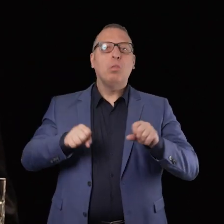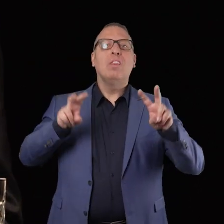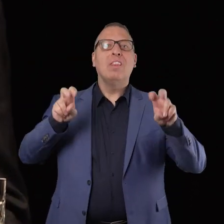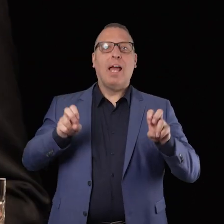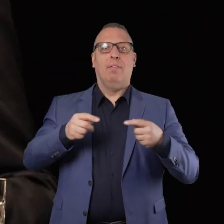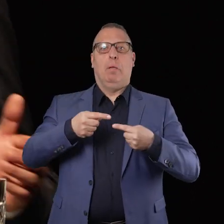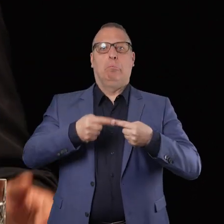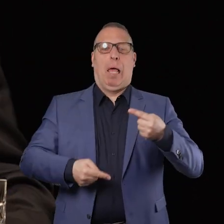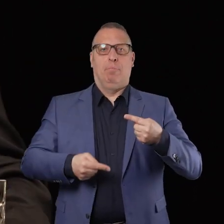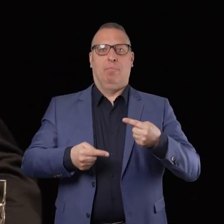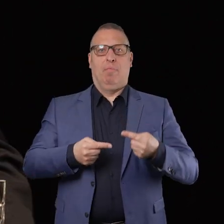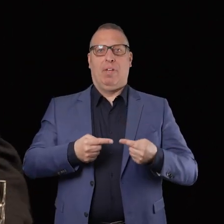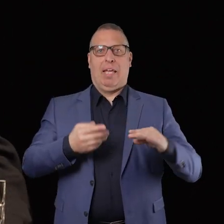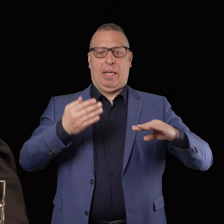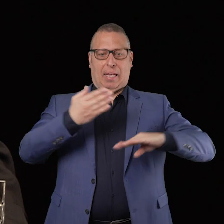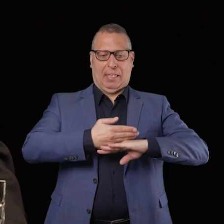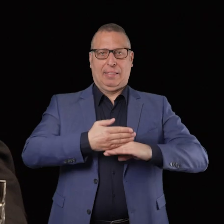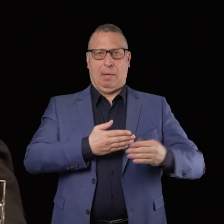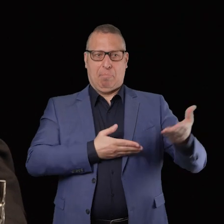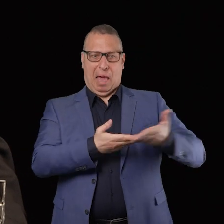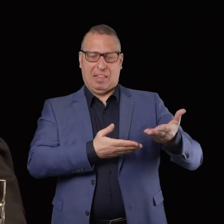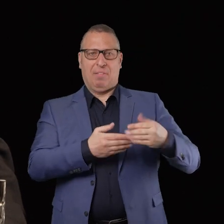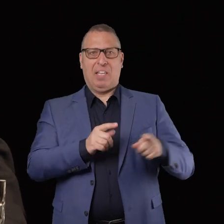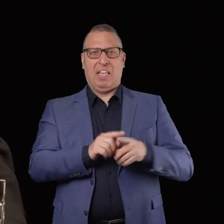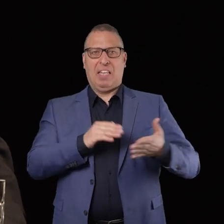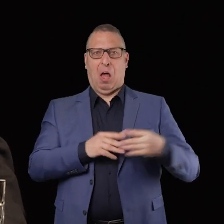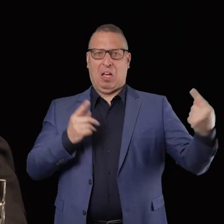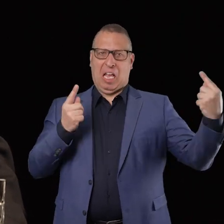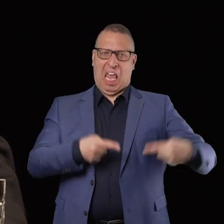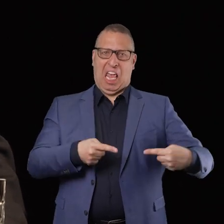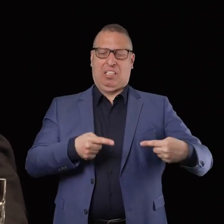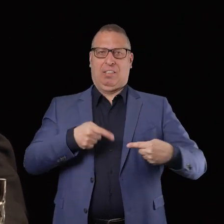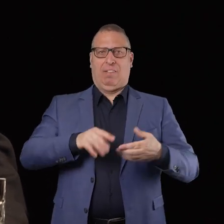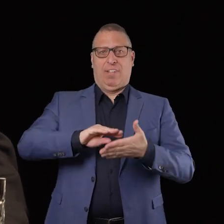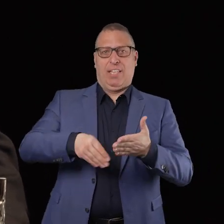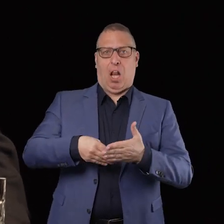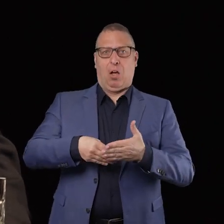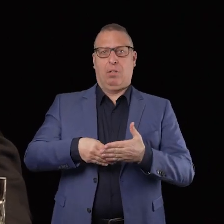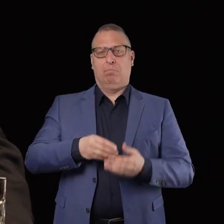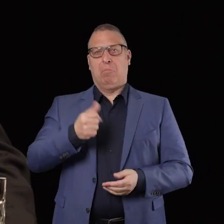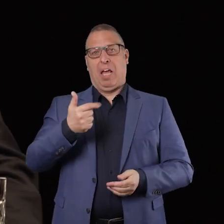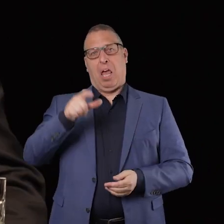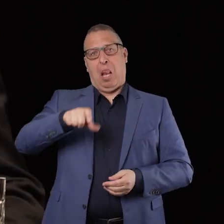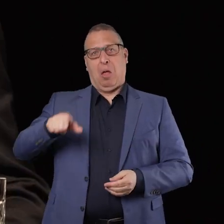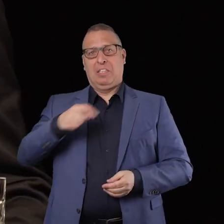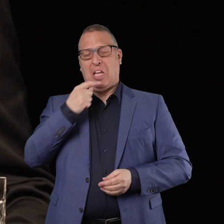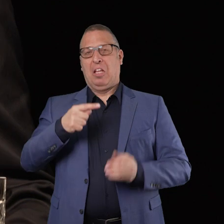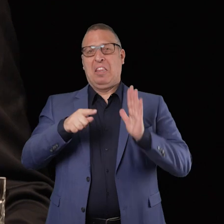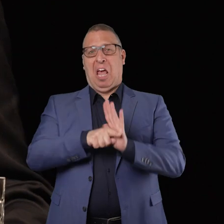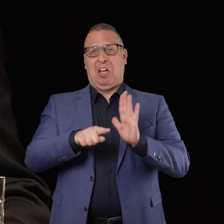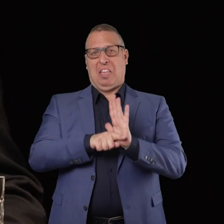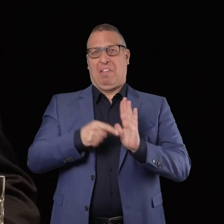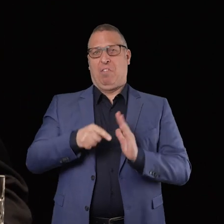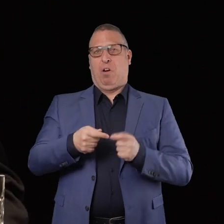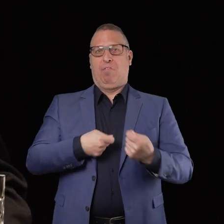können. Auf beiden Seiten der Grenze gab es Gegner des Vertrags. Die einen befürchteten negative